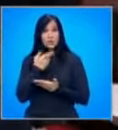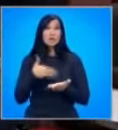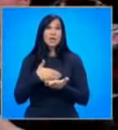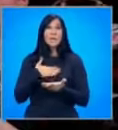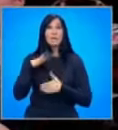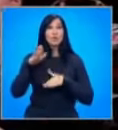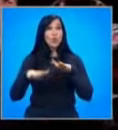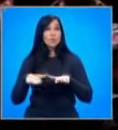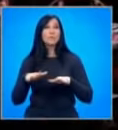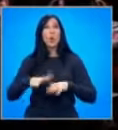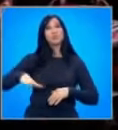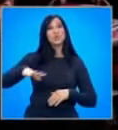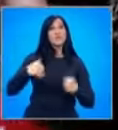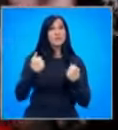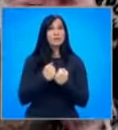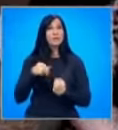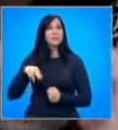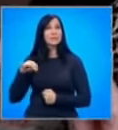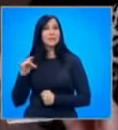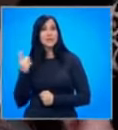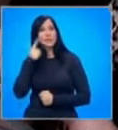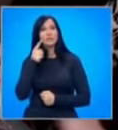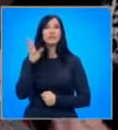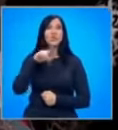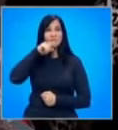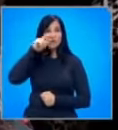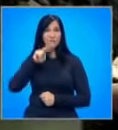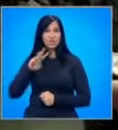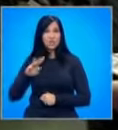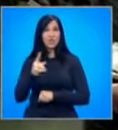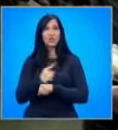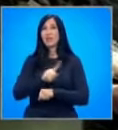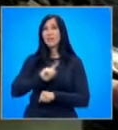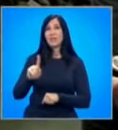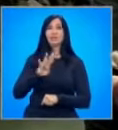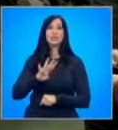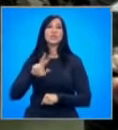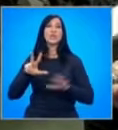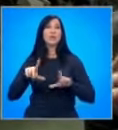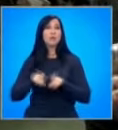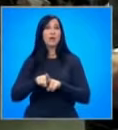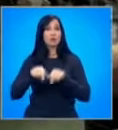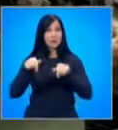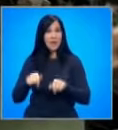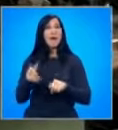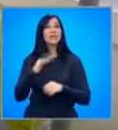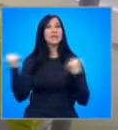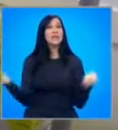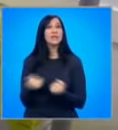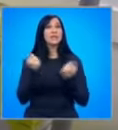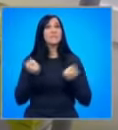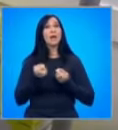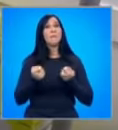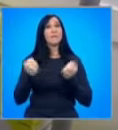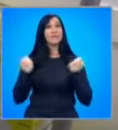редица обществени места. PCR-тестовете ще важат само 24 часа, а не 48, както е сега, след интензивна кампания на